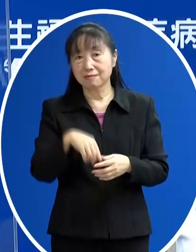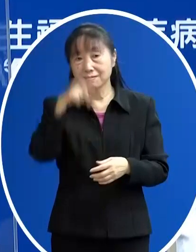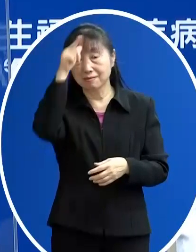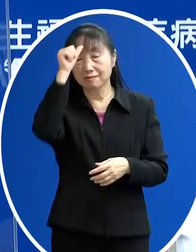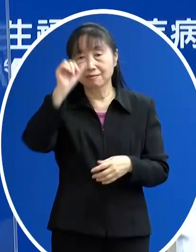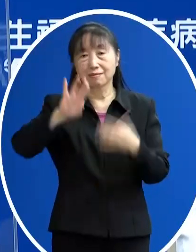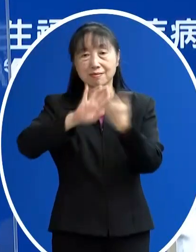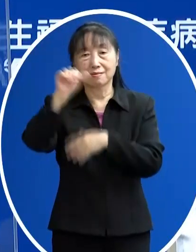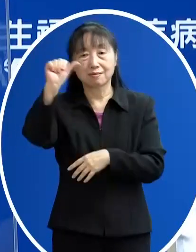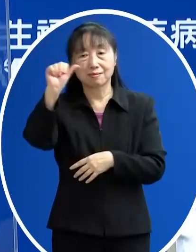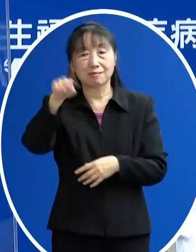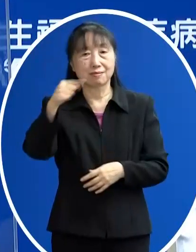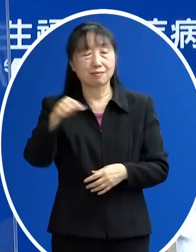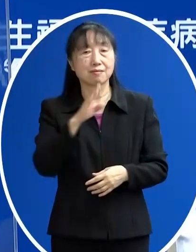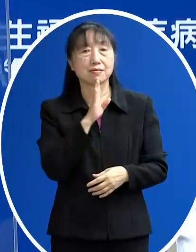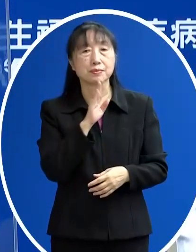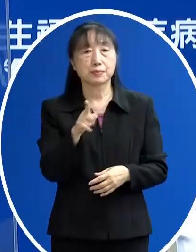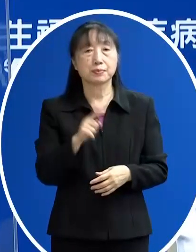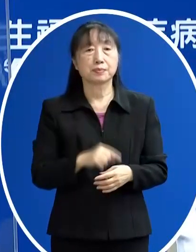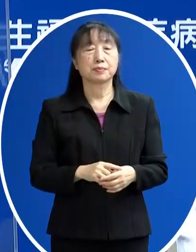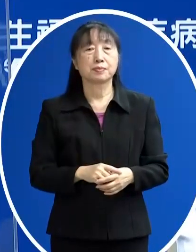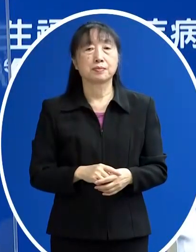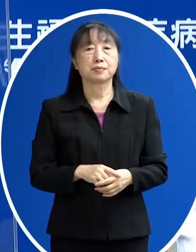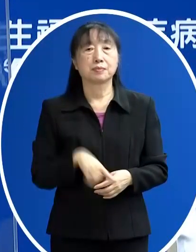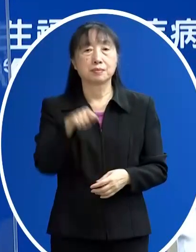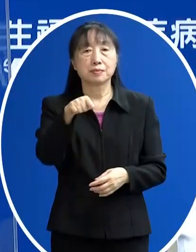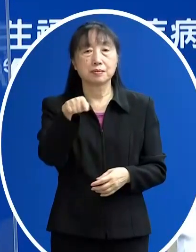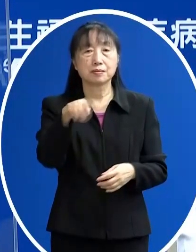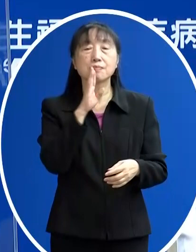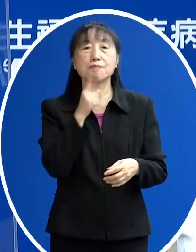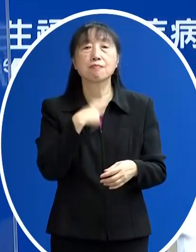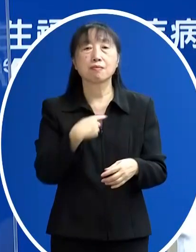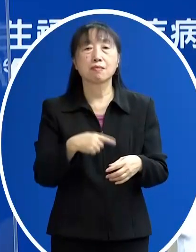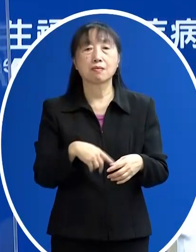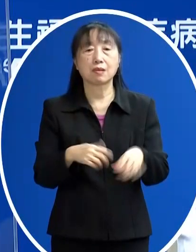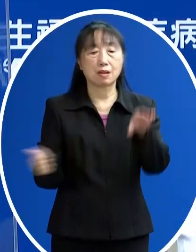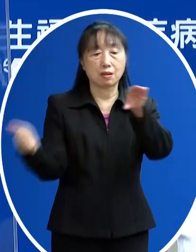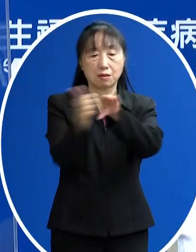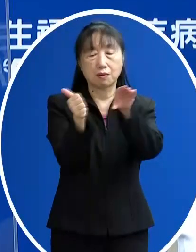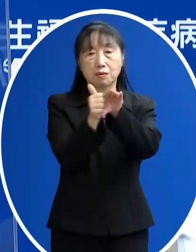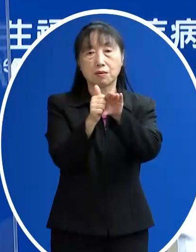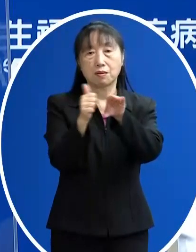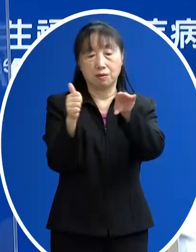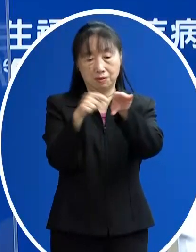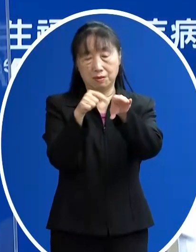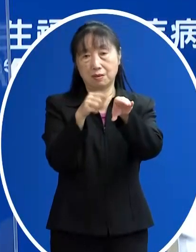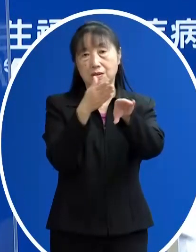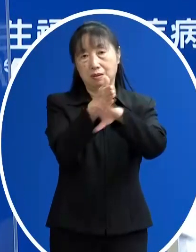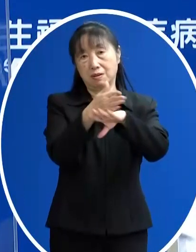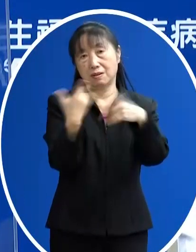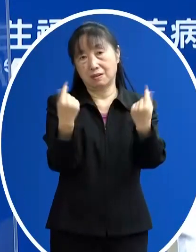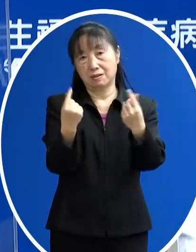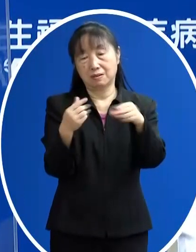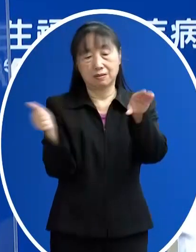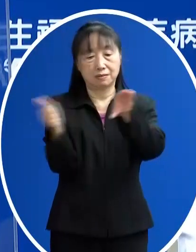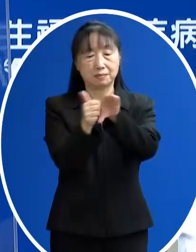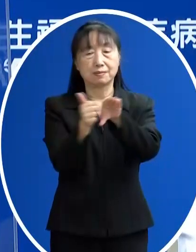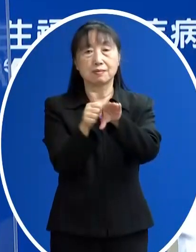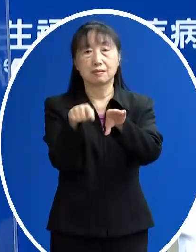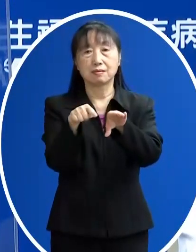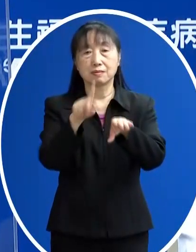这五位，他们是所谓的中立线哈，坐同一辆车子的，可以推行到同一辆车子。那下